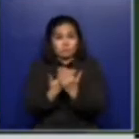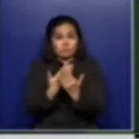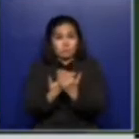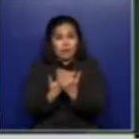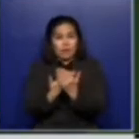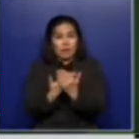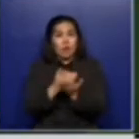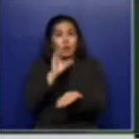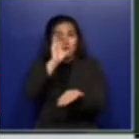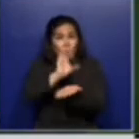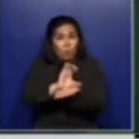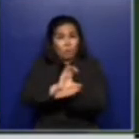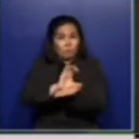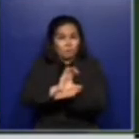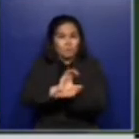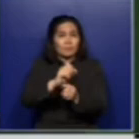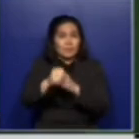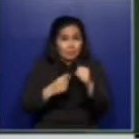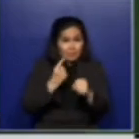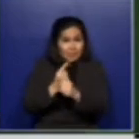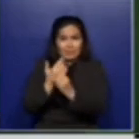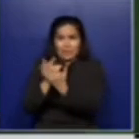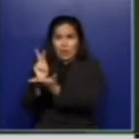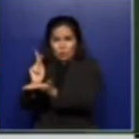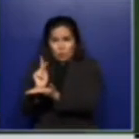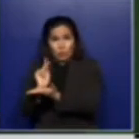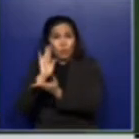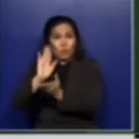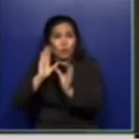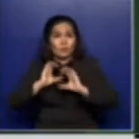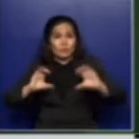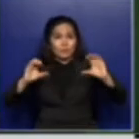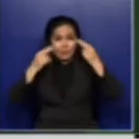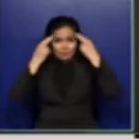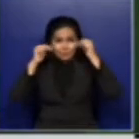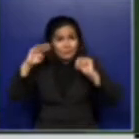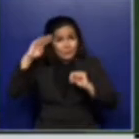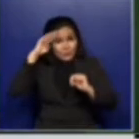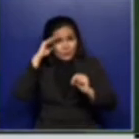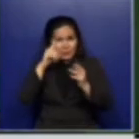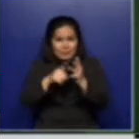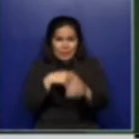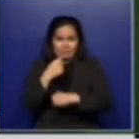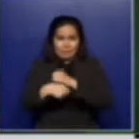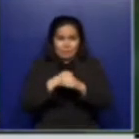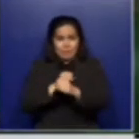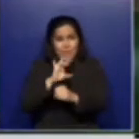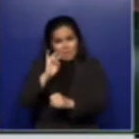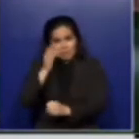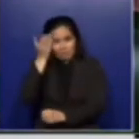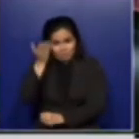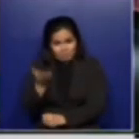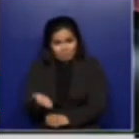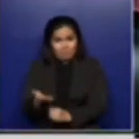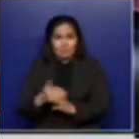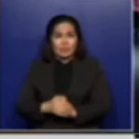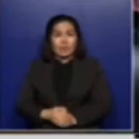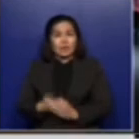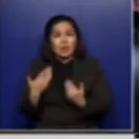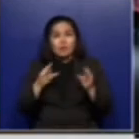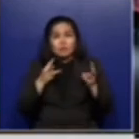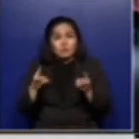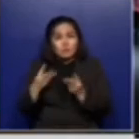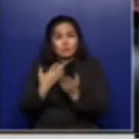การกู้เงินของรัฐบาลพลเอกประยุทธ์จันทร์โอชาในช่วง7ปีงบประมาณที่ผ่านมาแล้วท่านคืนเงินกู้อย่างไ